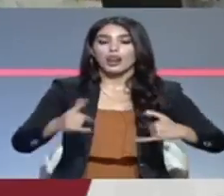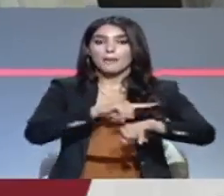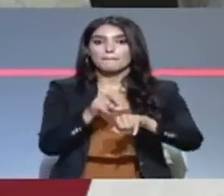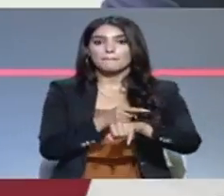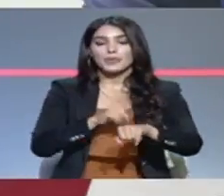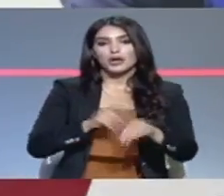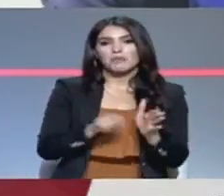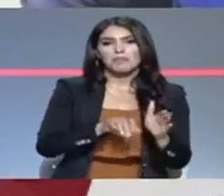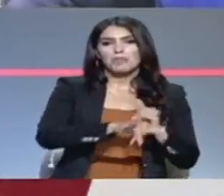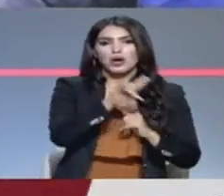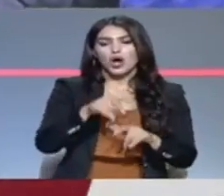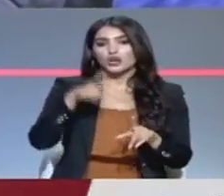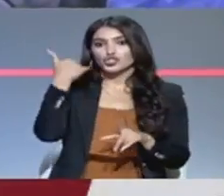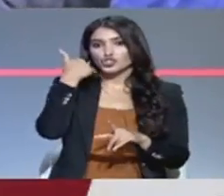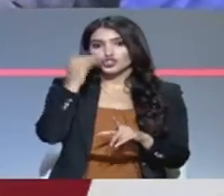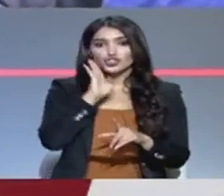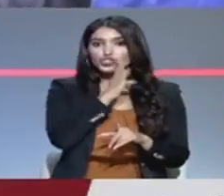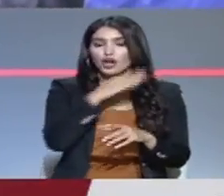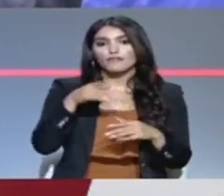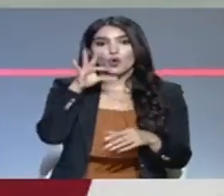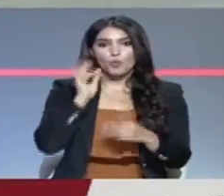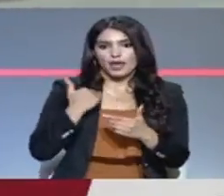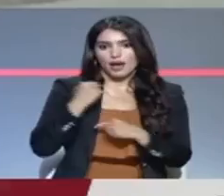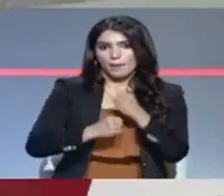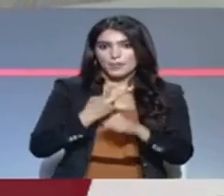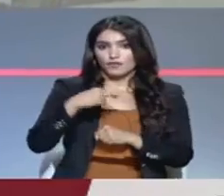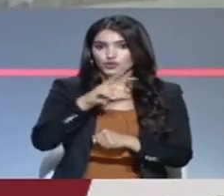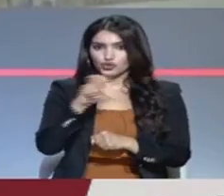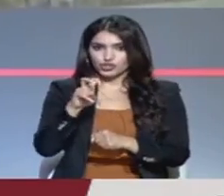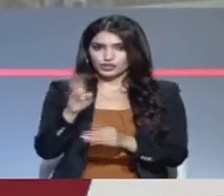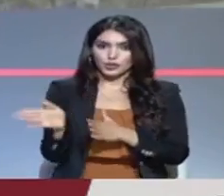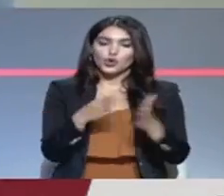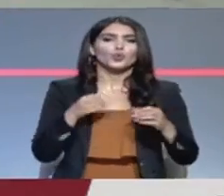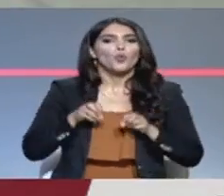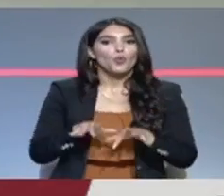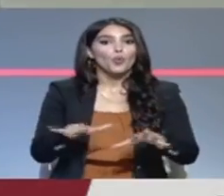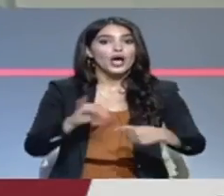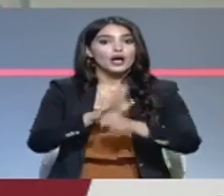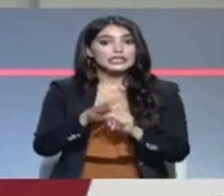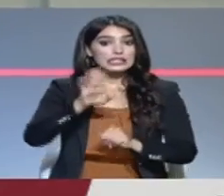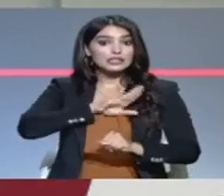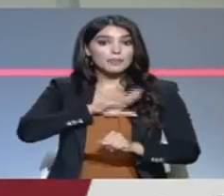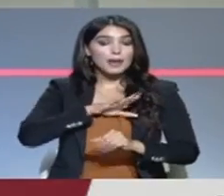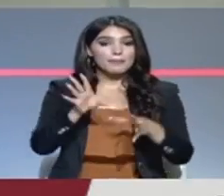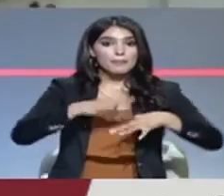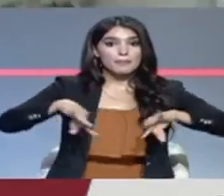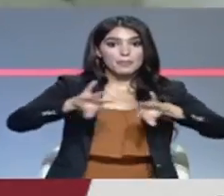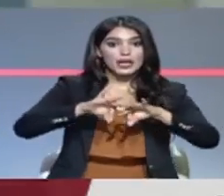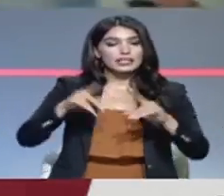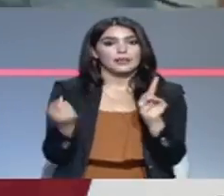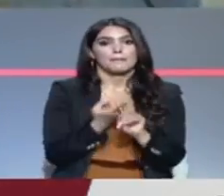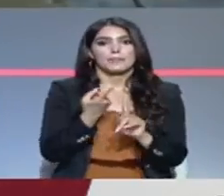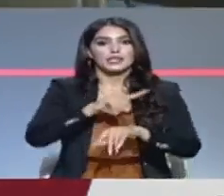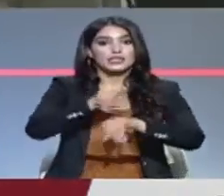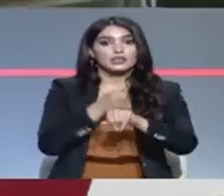الممتدة بين شهري جانفي وماي من السنة الحالية. وفي ظل تفشي فيروس كورونا تجري هذه الانتخابات الاستثنائية